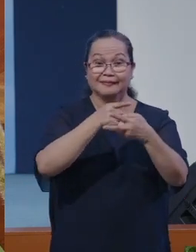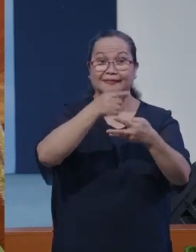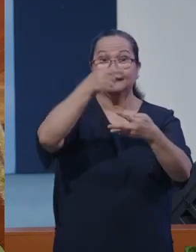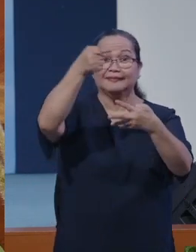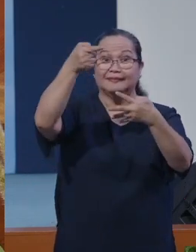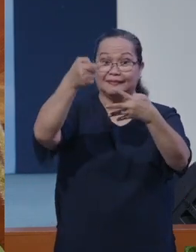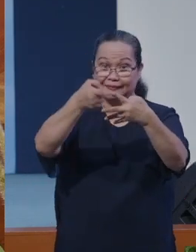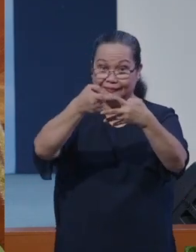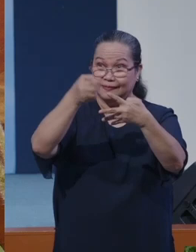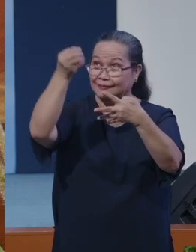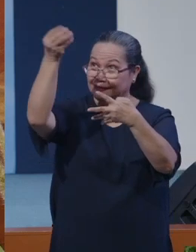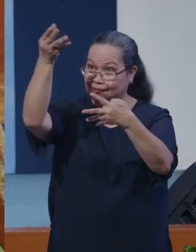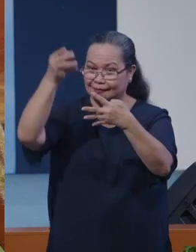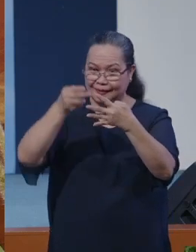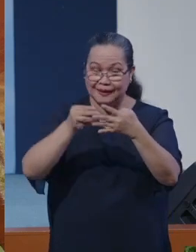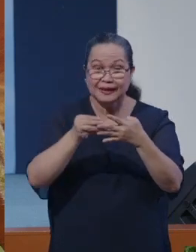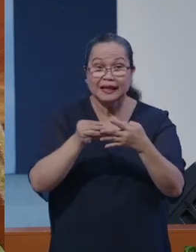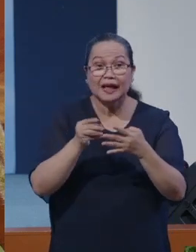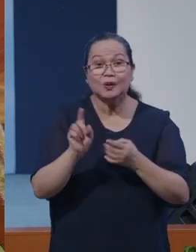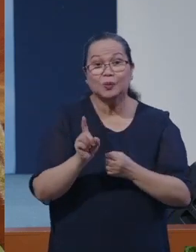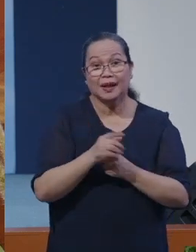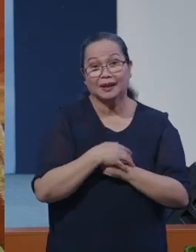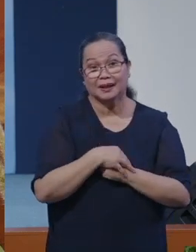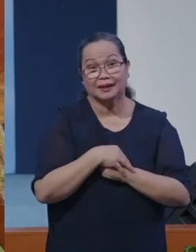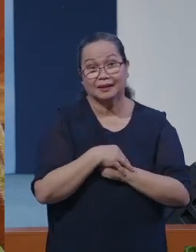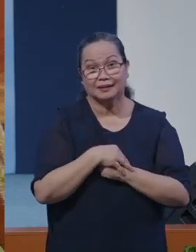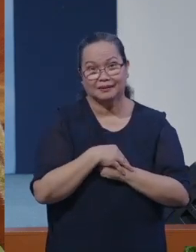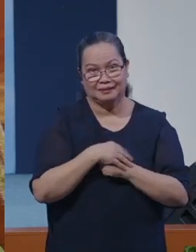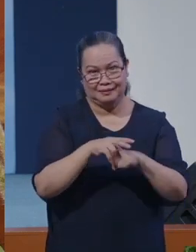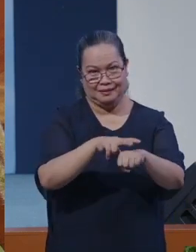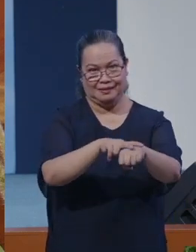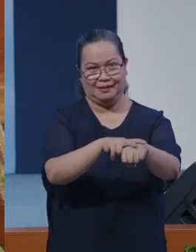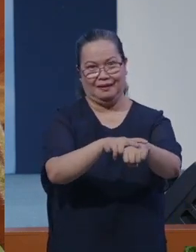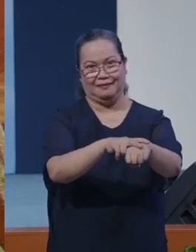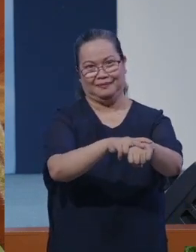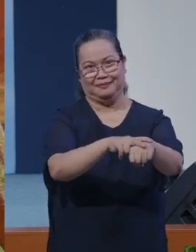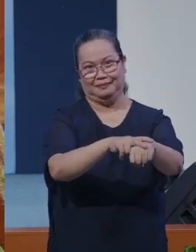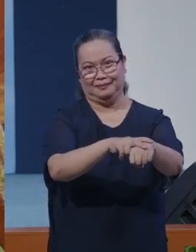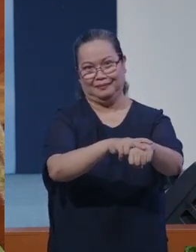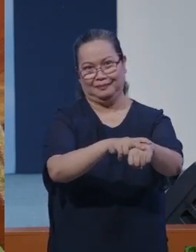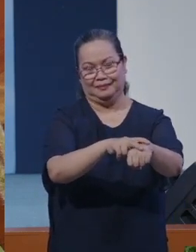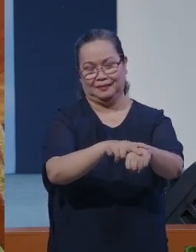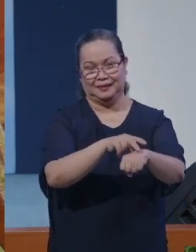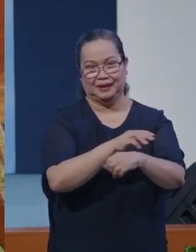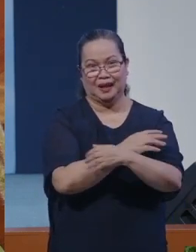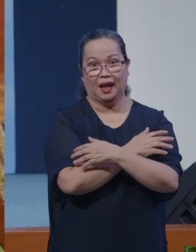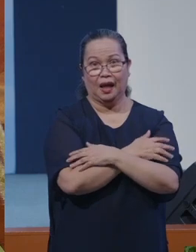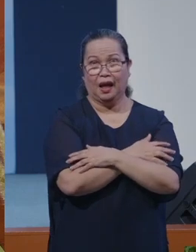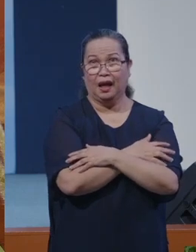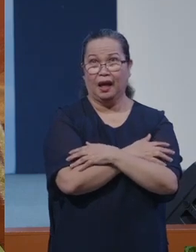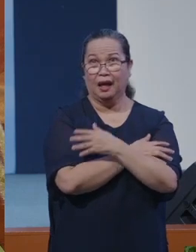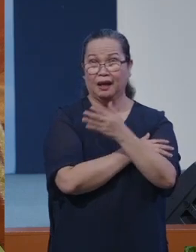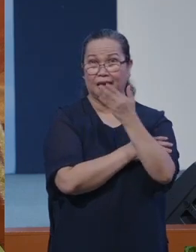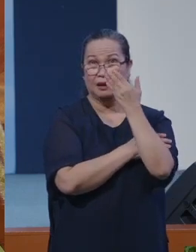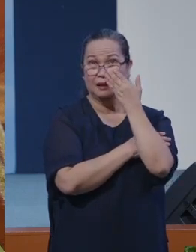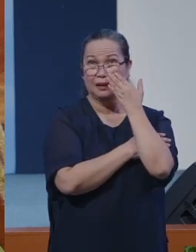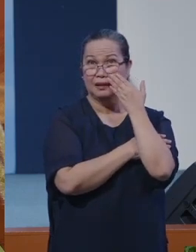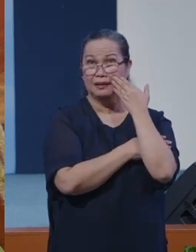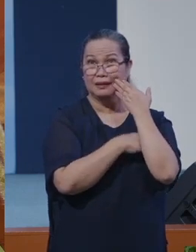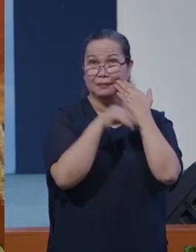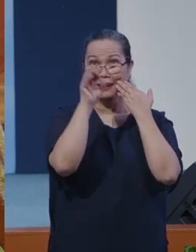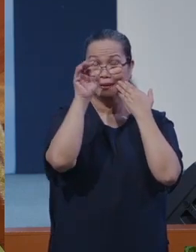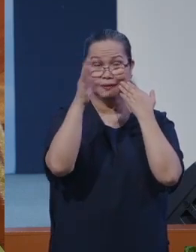na ibabudget nyo ay savings. Wala pang gastos, Pastor. Wala pa. Mamaya pa